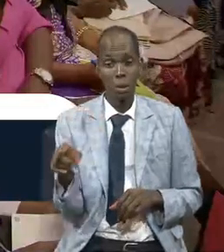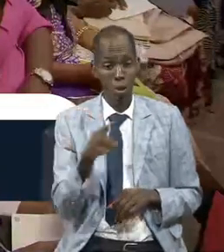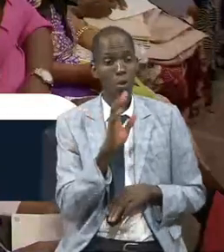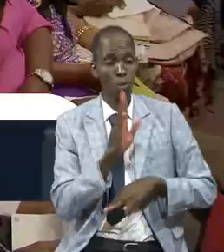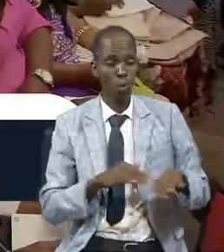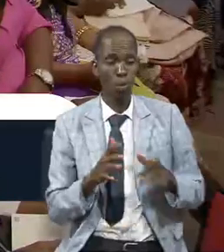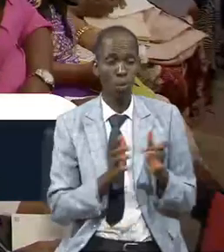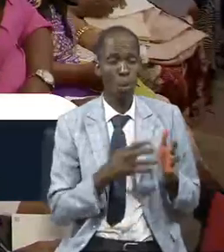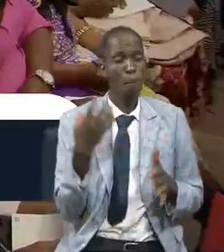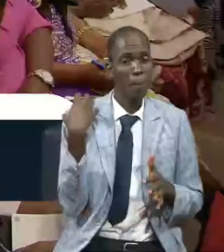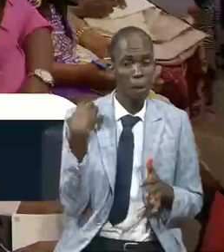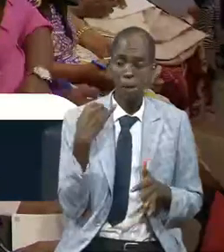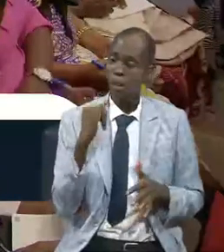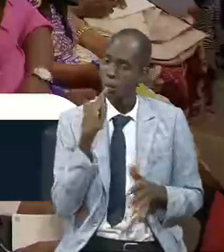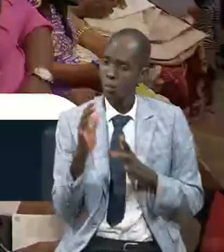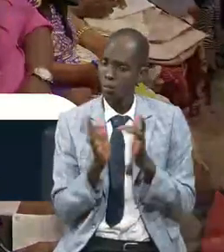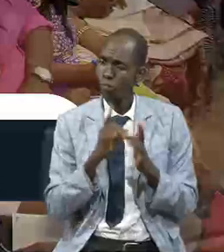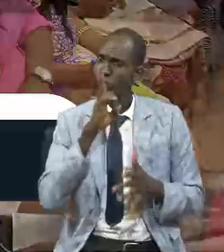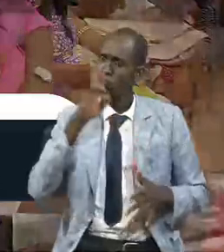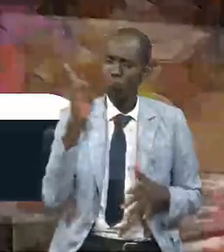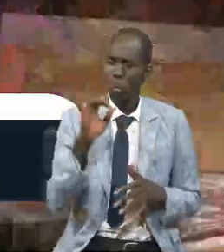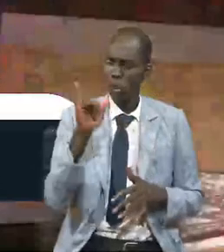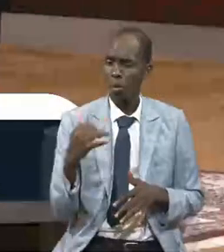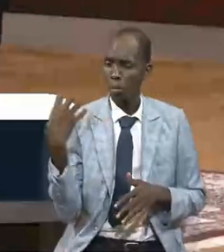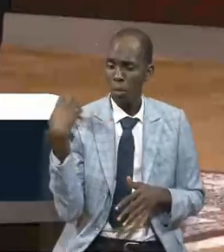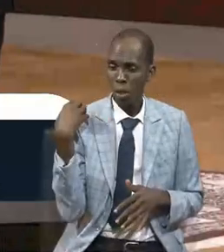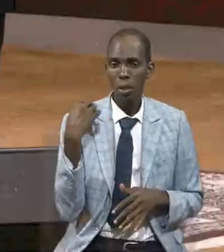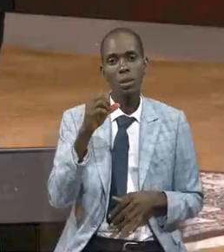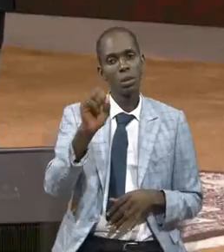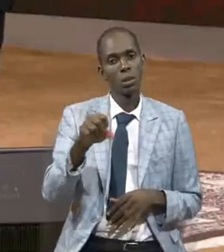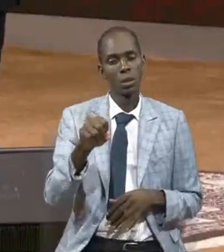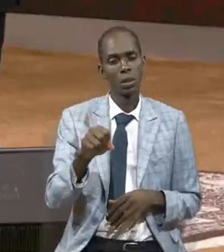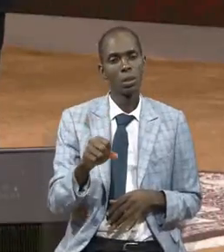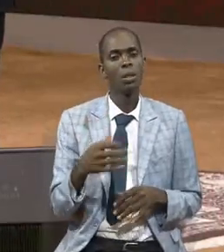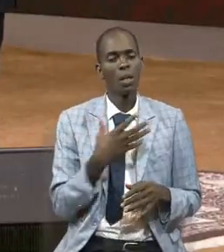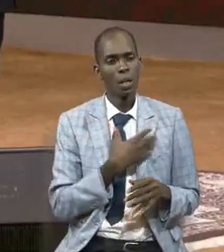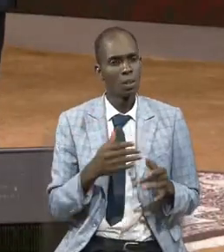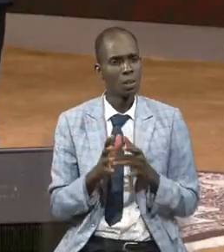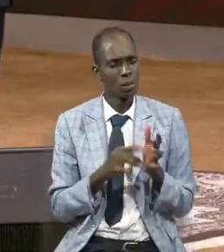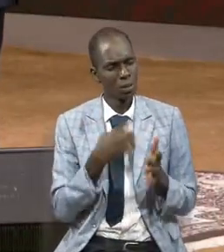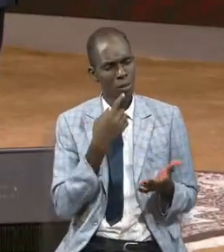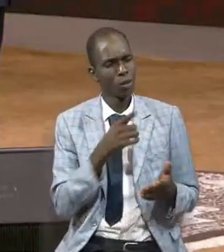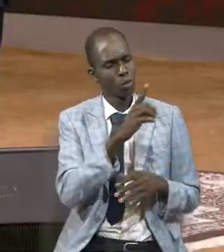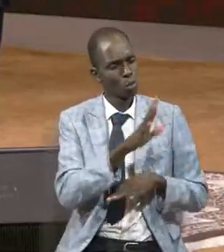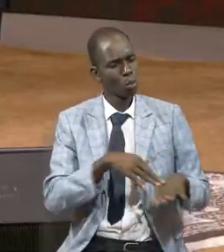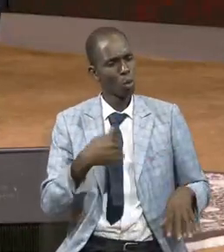Oui. Il a dit à ses disciples, vous m'appelez maître, mais vous dites